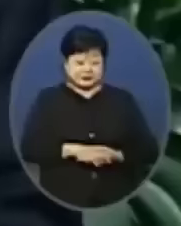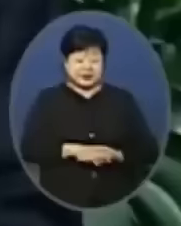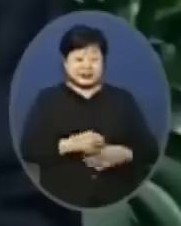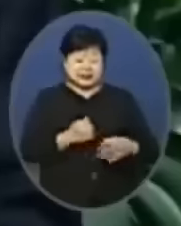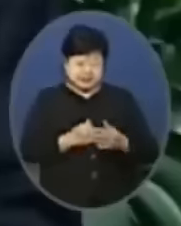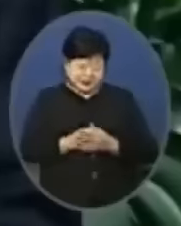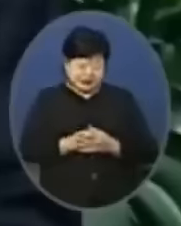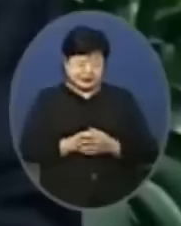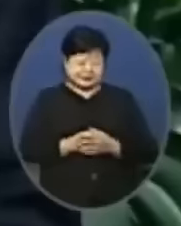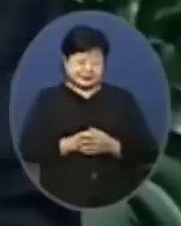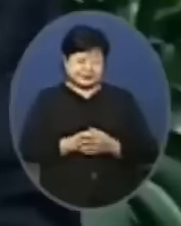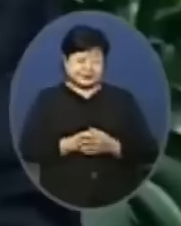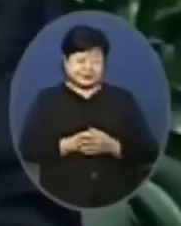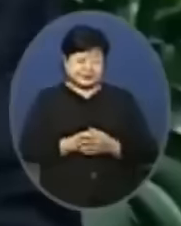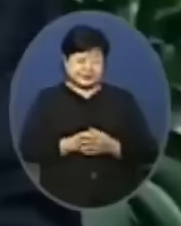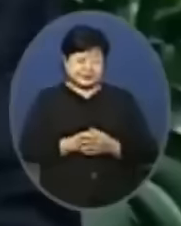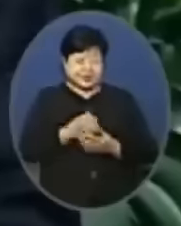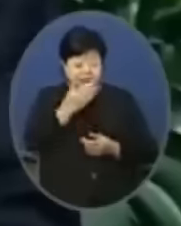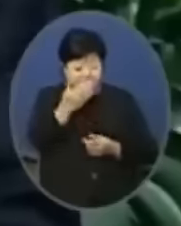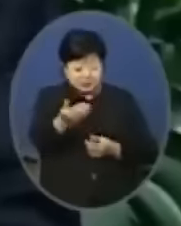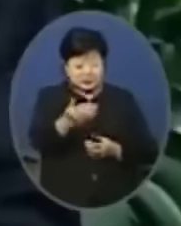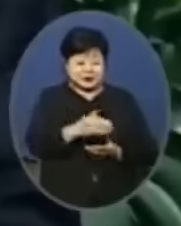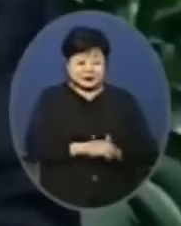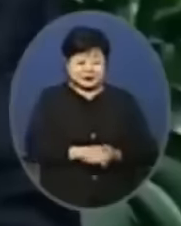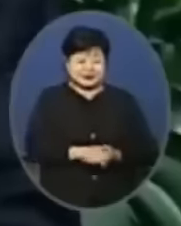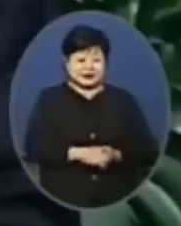그러므로 여러분